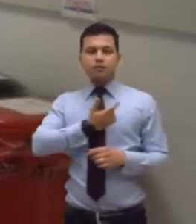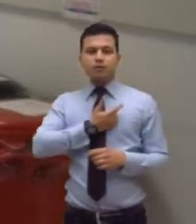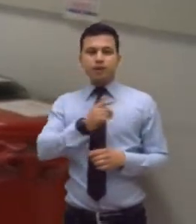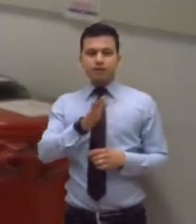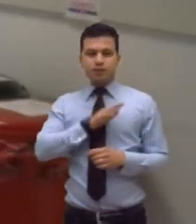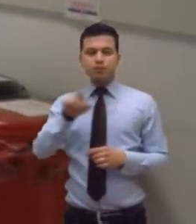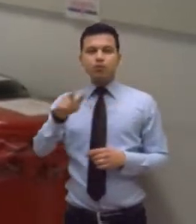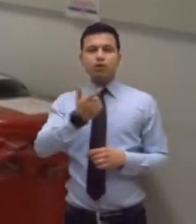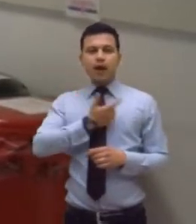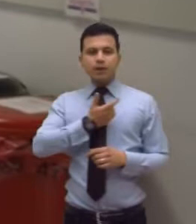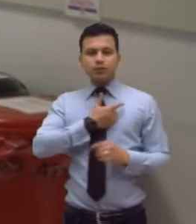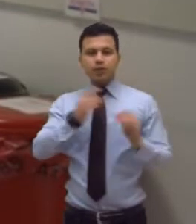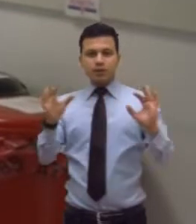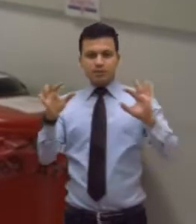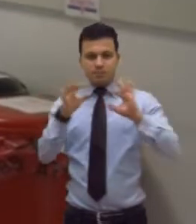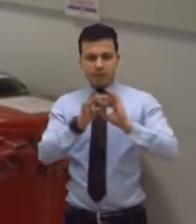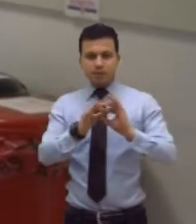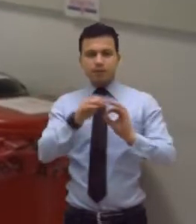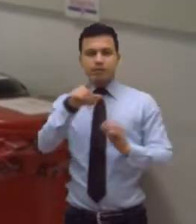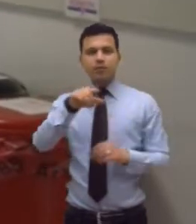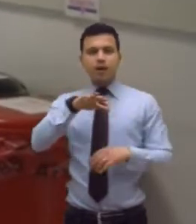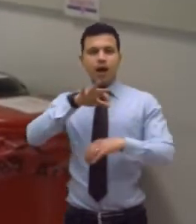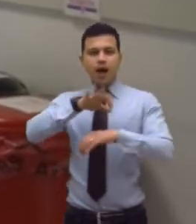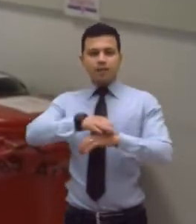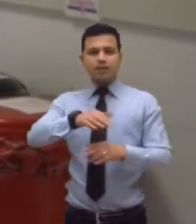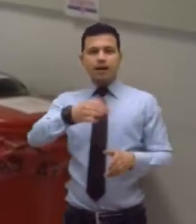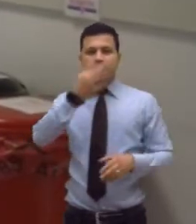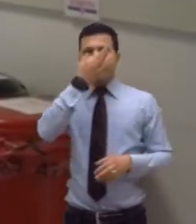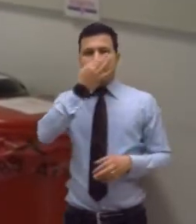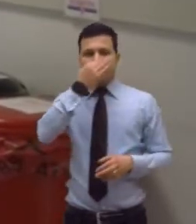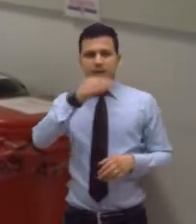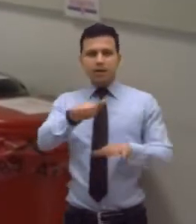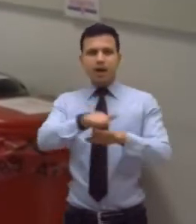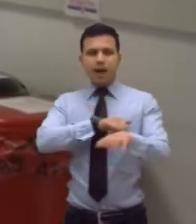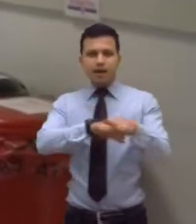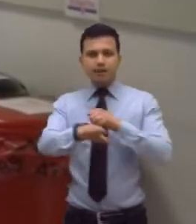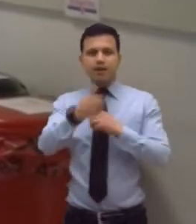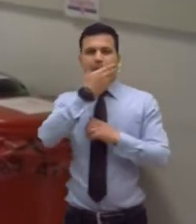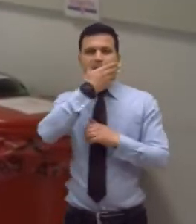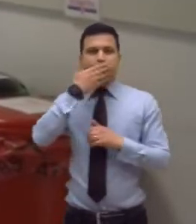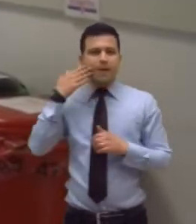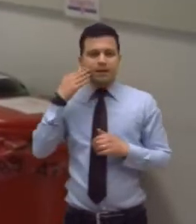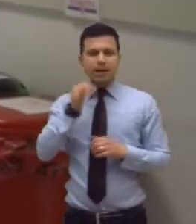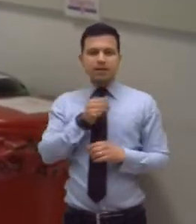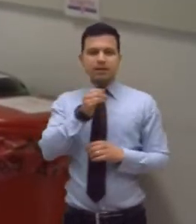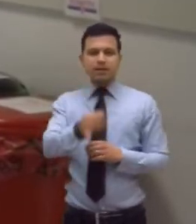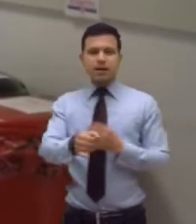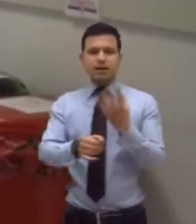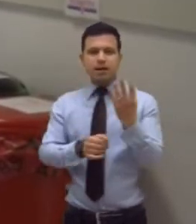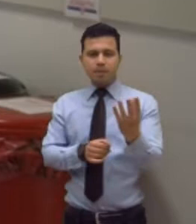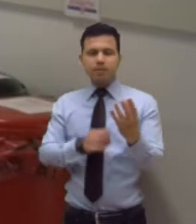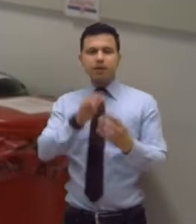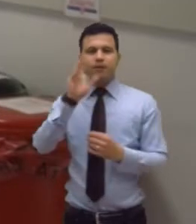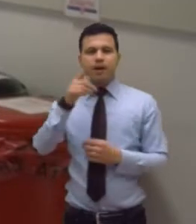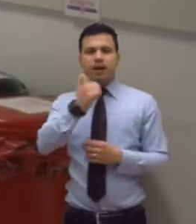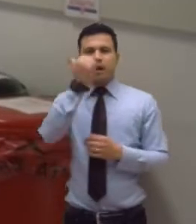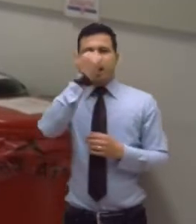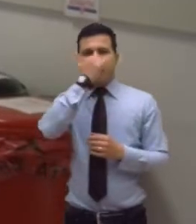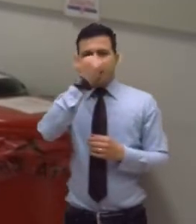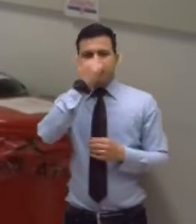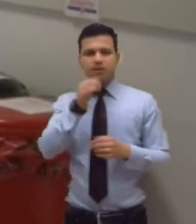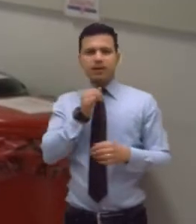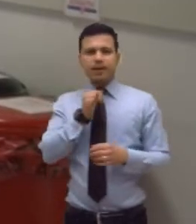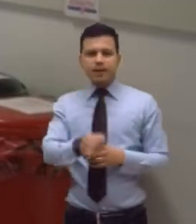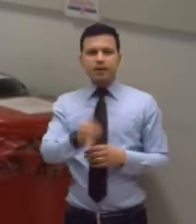belirlenmiştir. Bu kurallar çerçevesinde hasta bezi, eldiven, maske, idrar kapları, üzerine